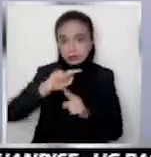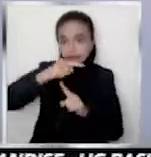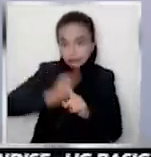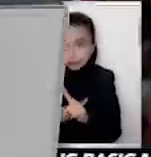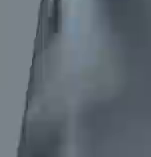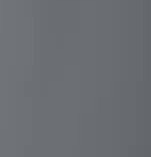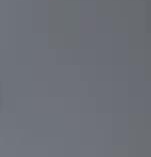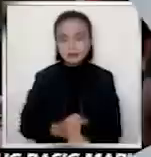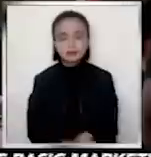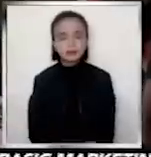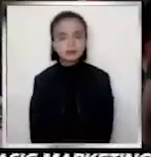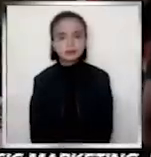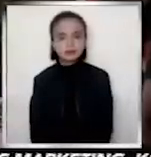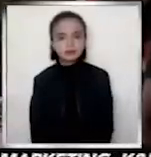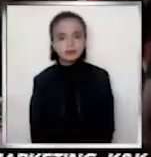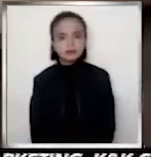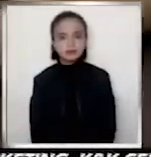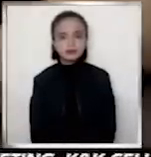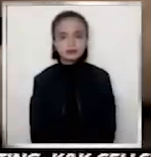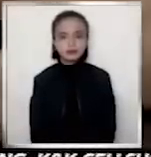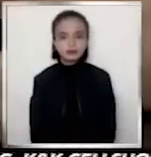Moro.